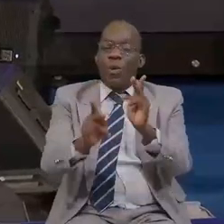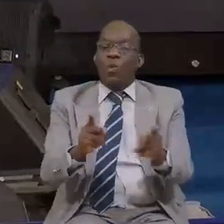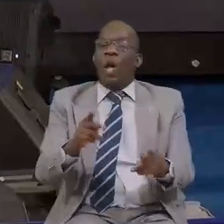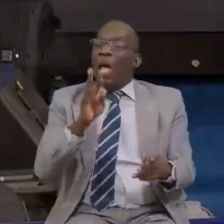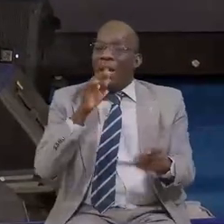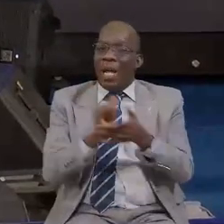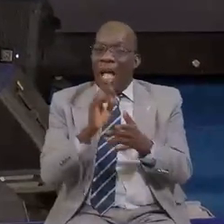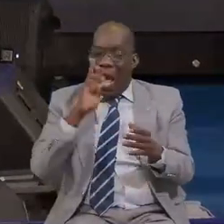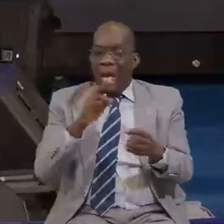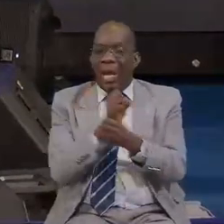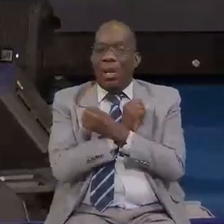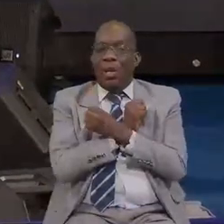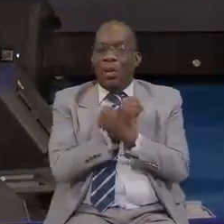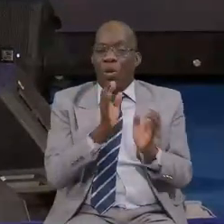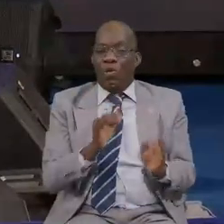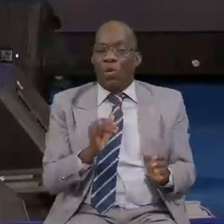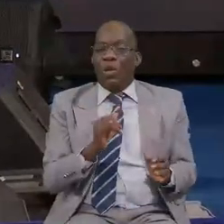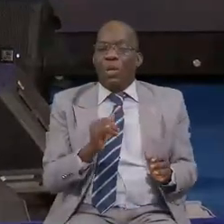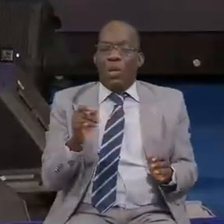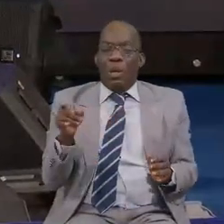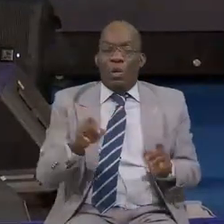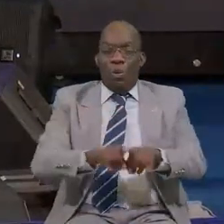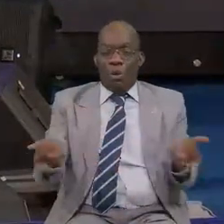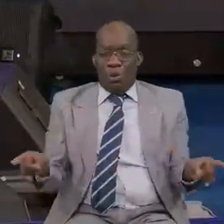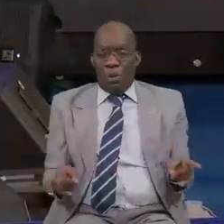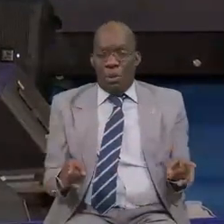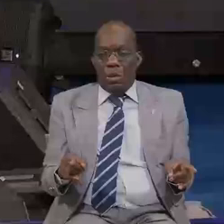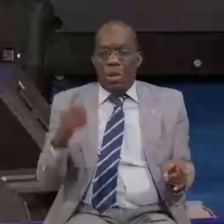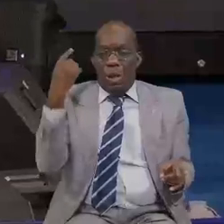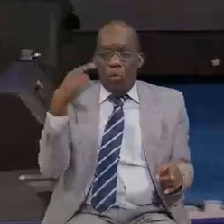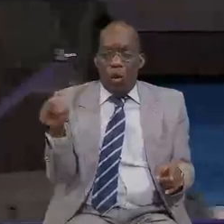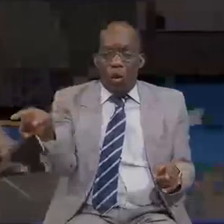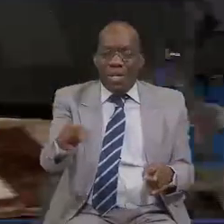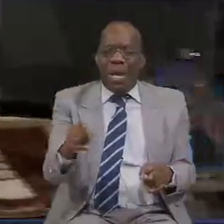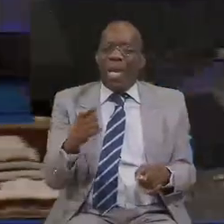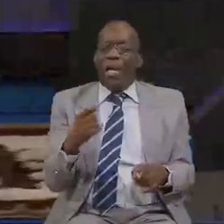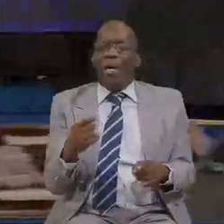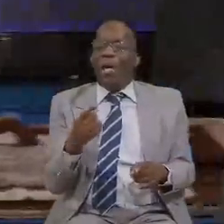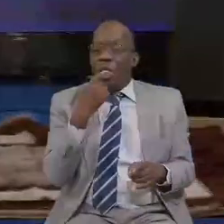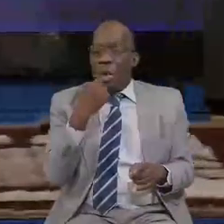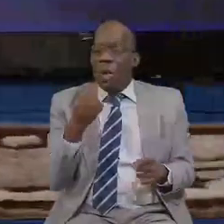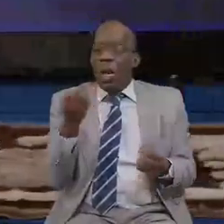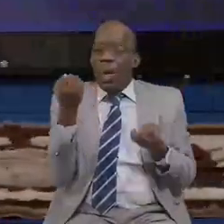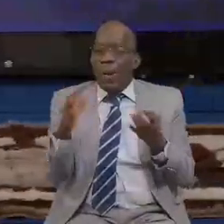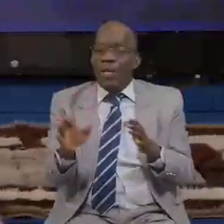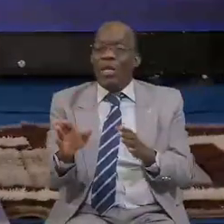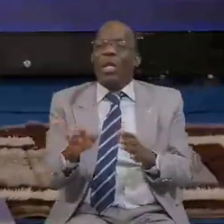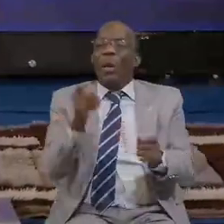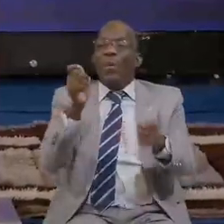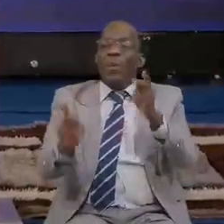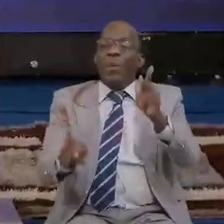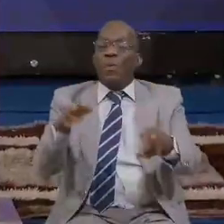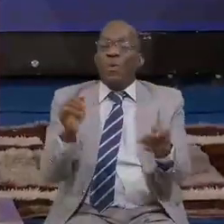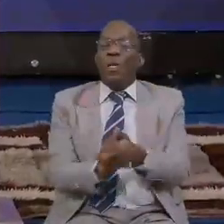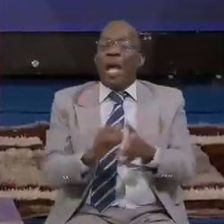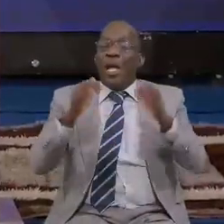et accueillant des pasteurs dans leur église, mais à cause de leur langue. Il y a plusieurs subordonnés qui ont perdu